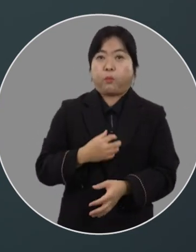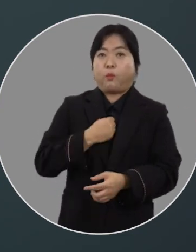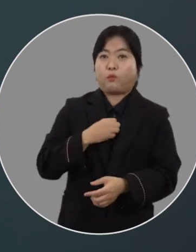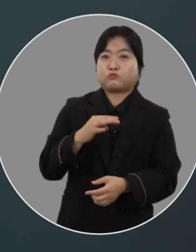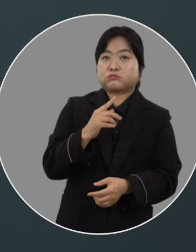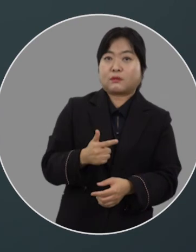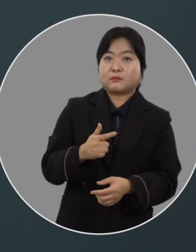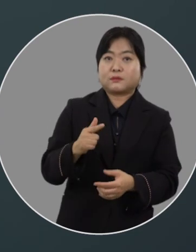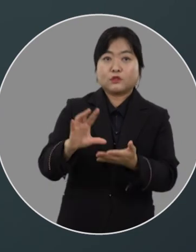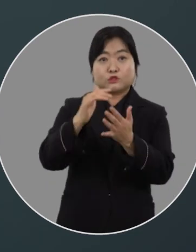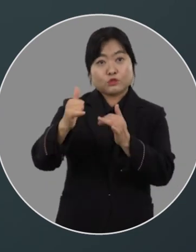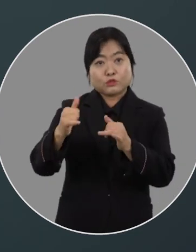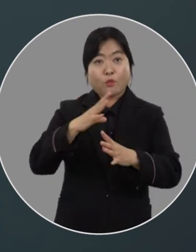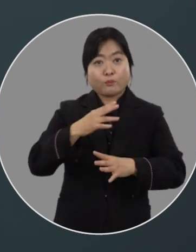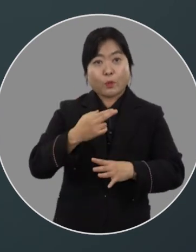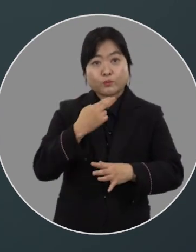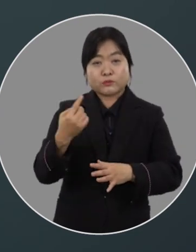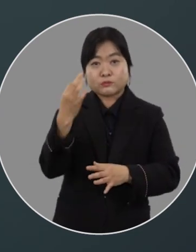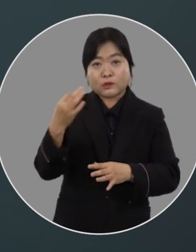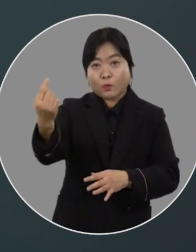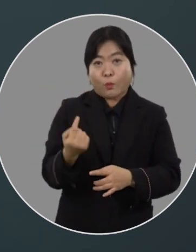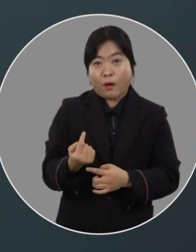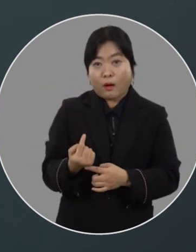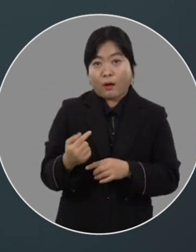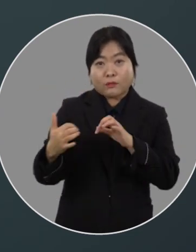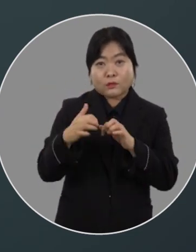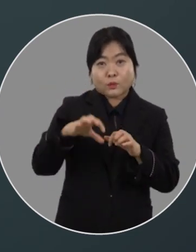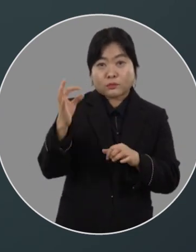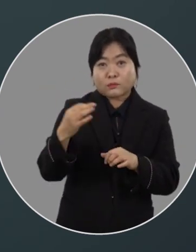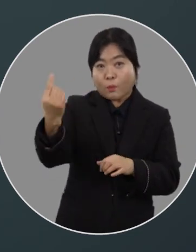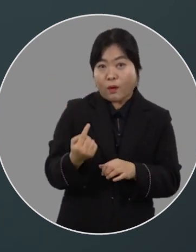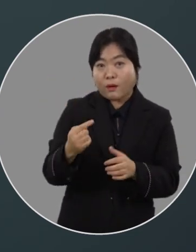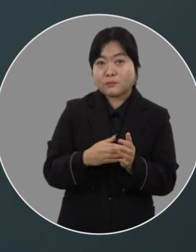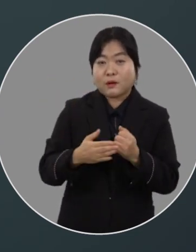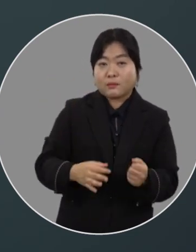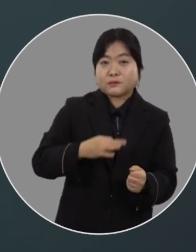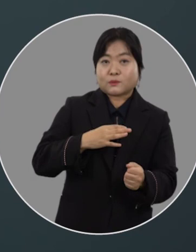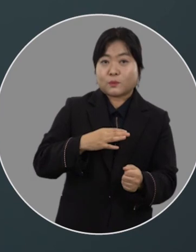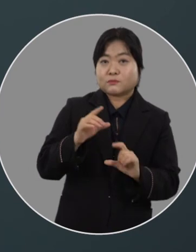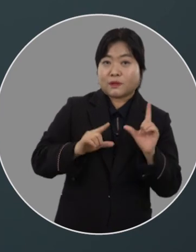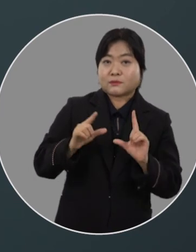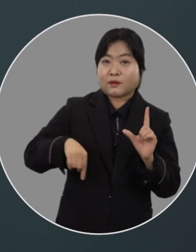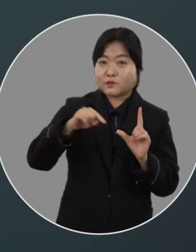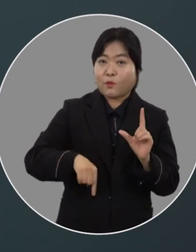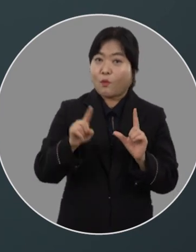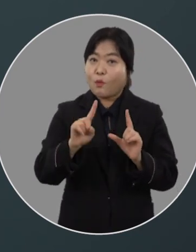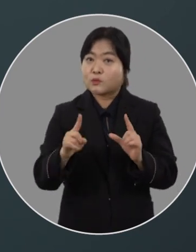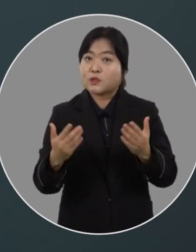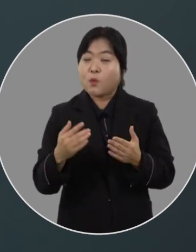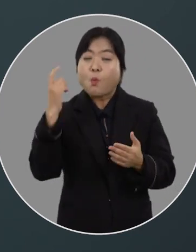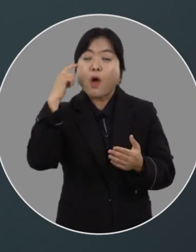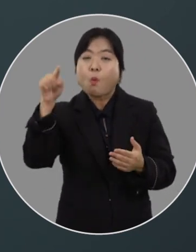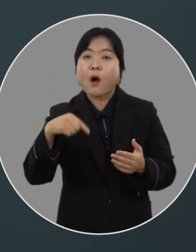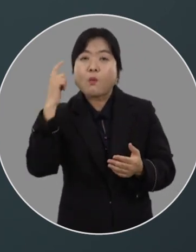놀랐습니다. 술탄이 그리스도인이 겁도 없이 자기를 갖다가 전쟁터에서 그를 찾아오게 되자 깜짝 놀란 상태에서 어떤